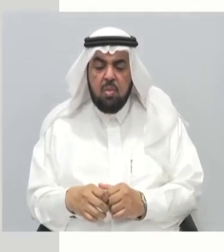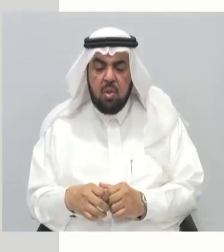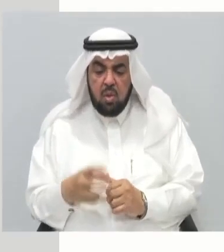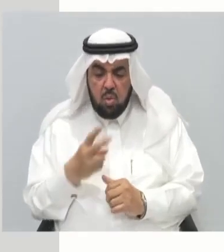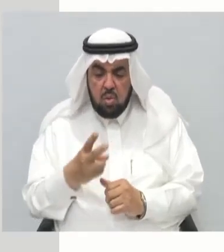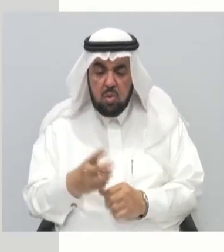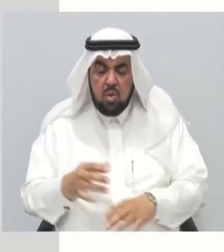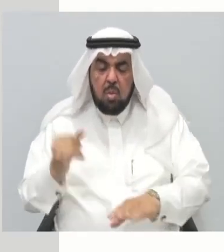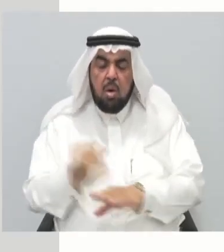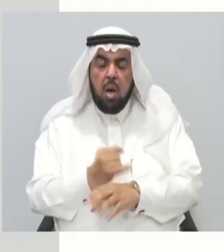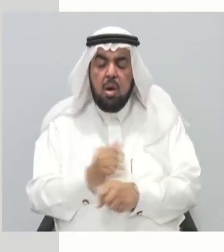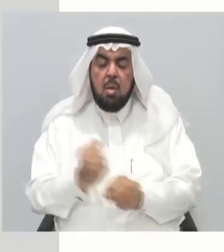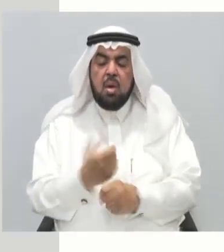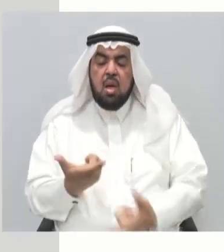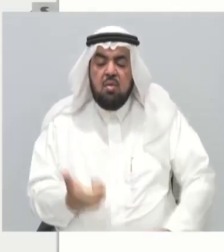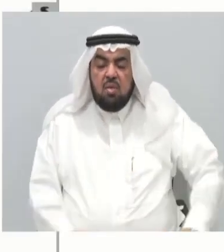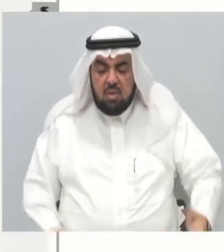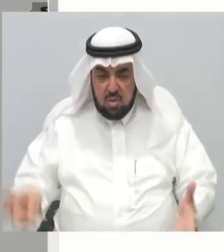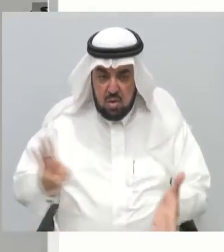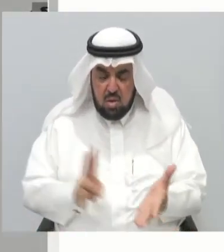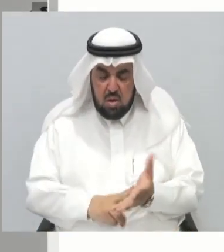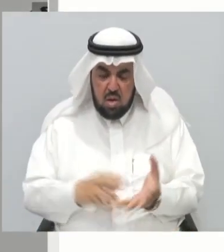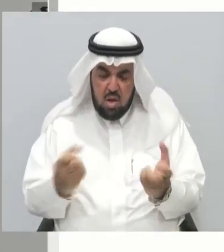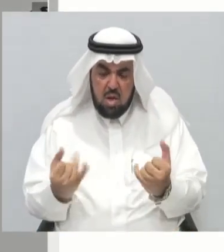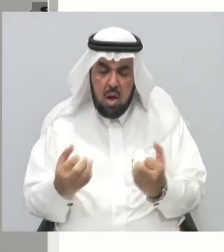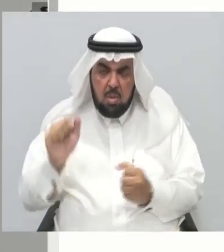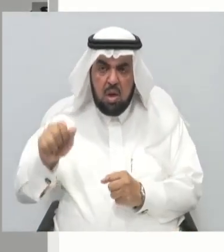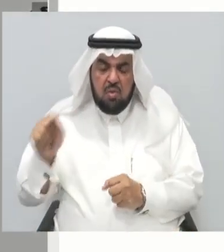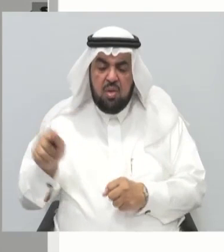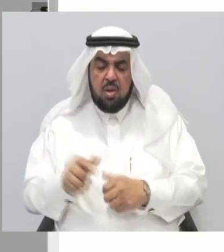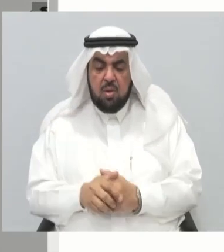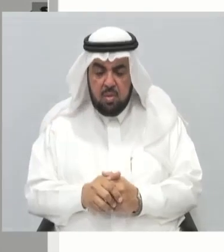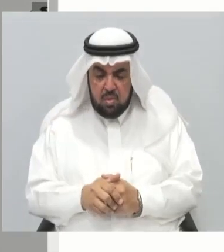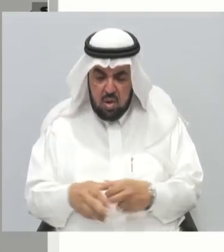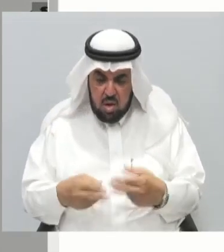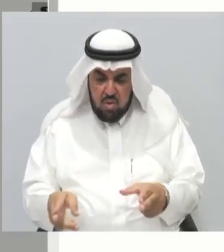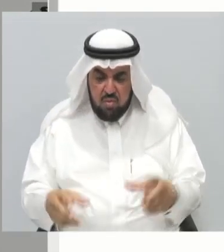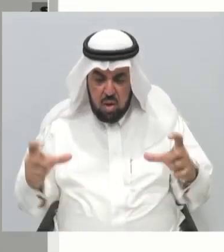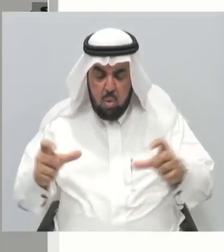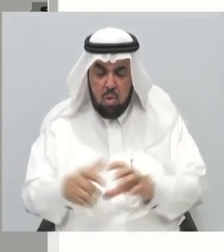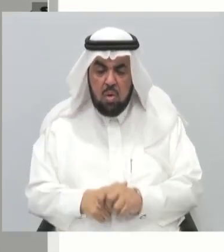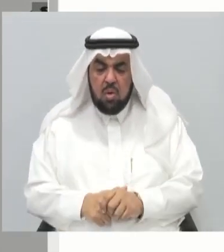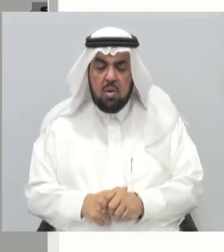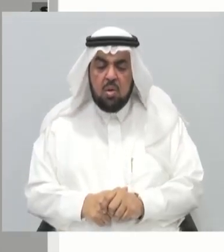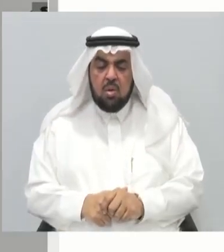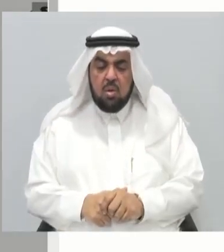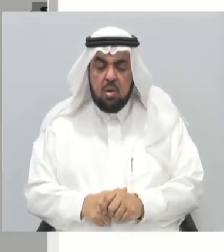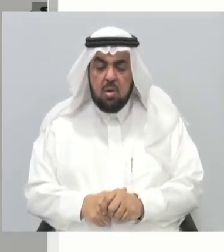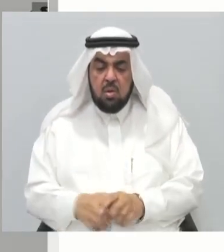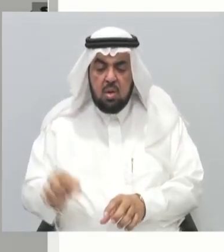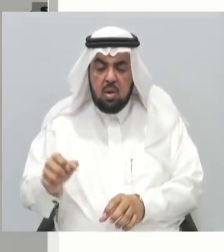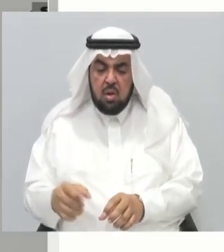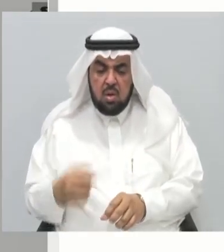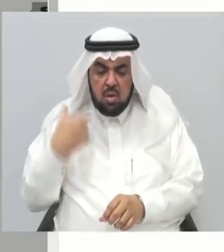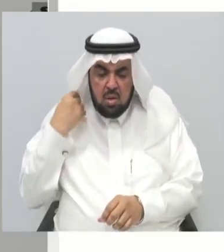او نطبق عمليا كيف نقوم بتسجيل حساب خاص بنا طبعا نفتح الموقع نكتبه نقوم باختيار